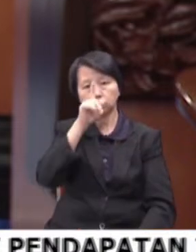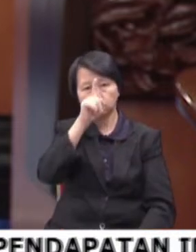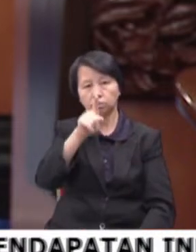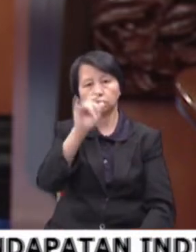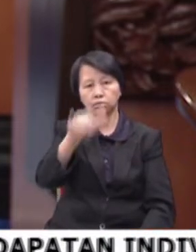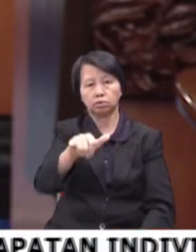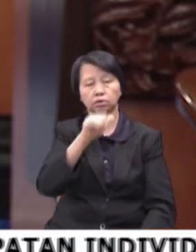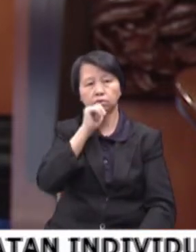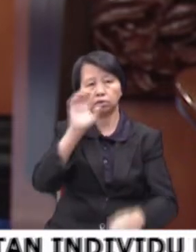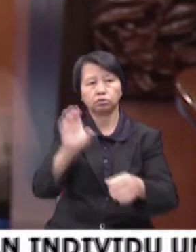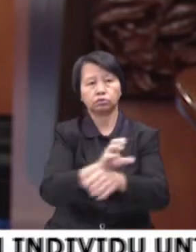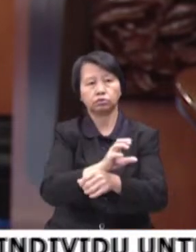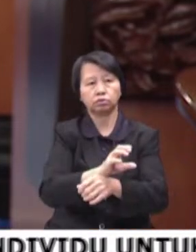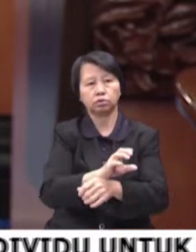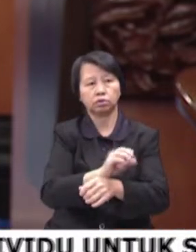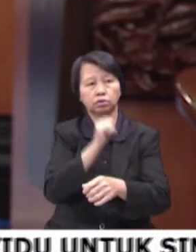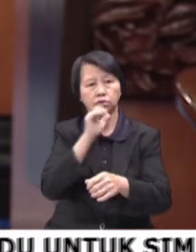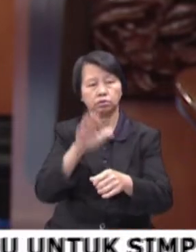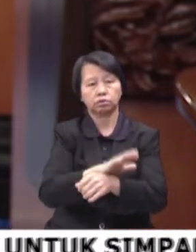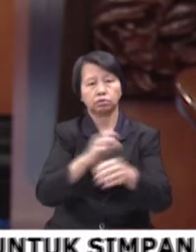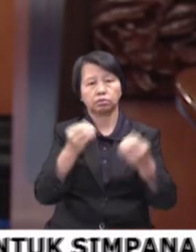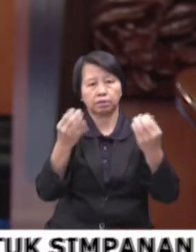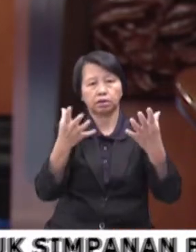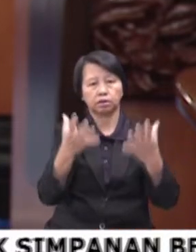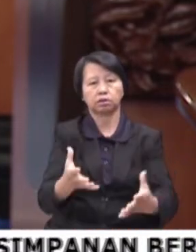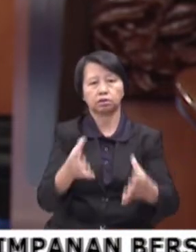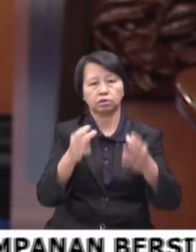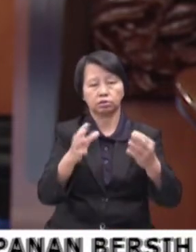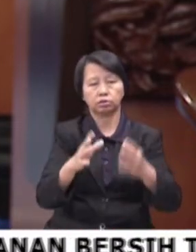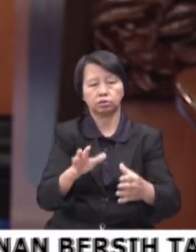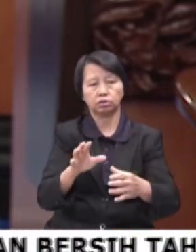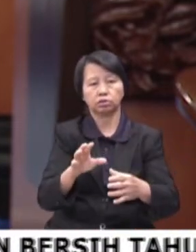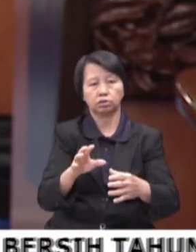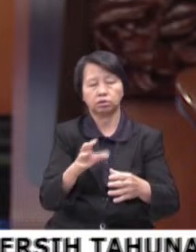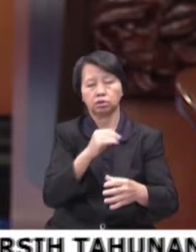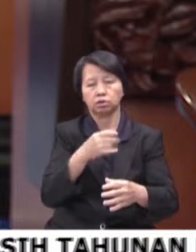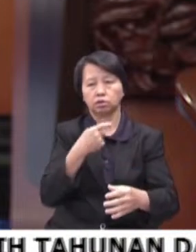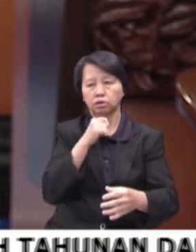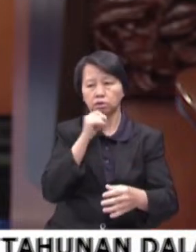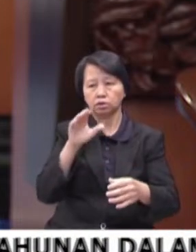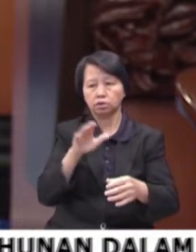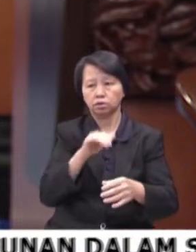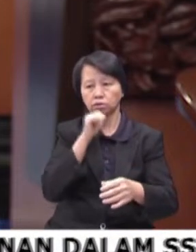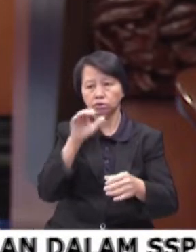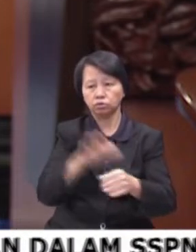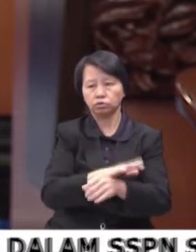ada kekurangan kekurangan ramai Guru kita ada kekurangan seramai